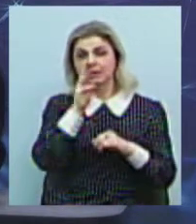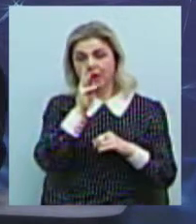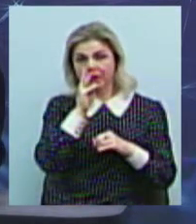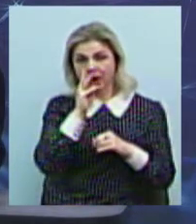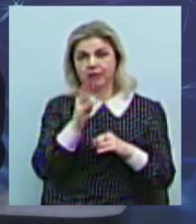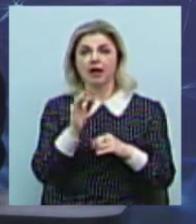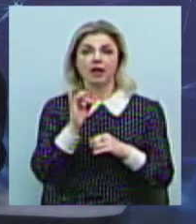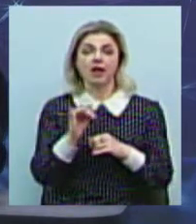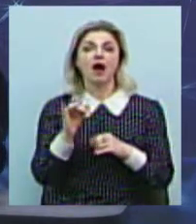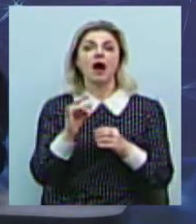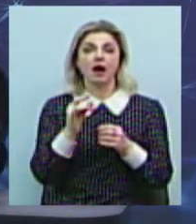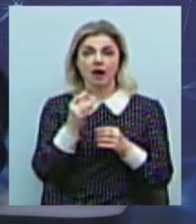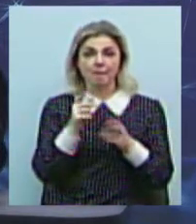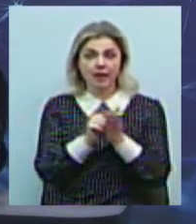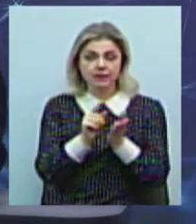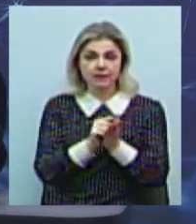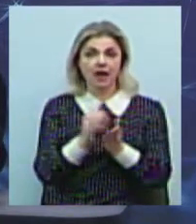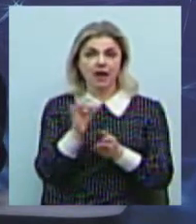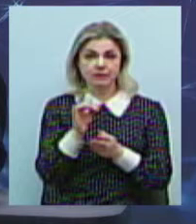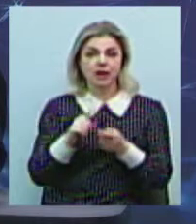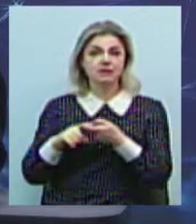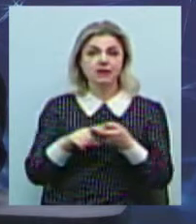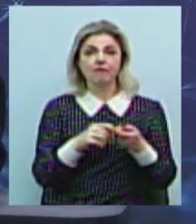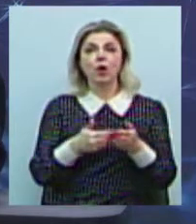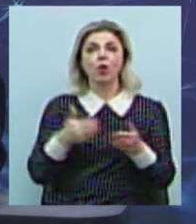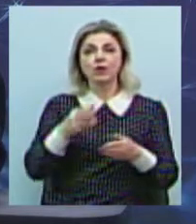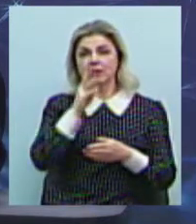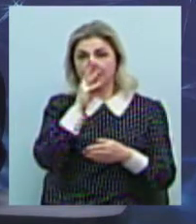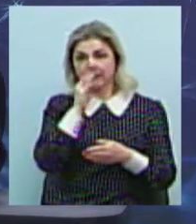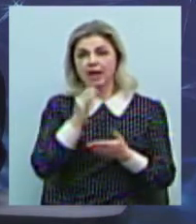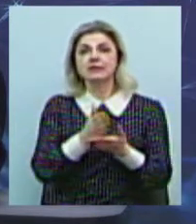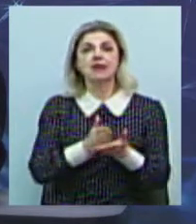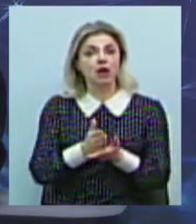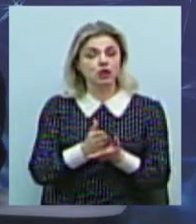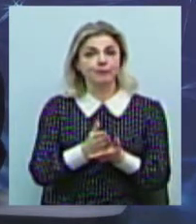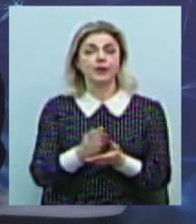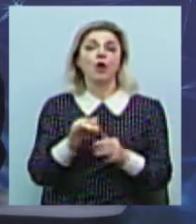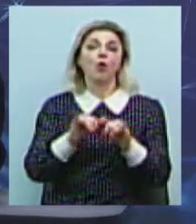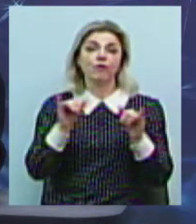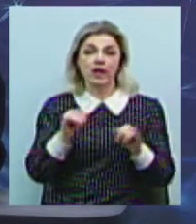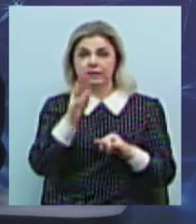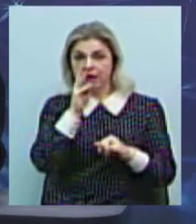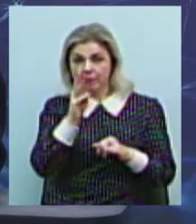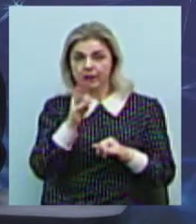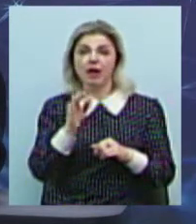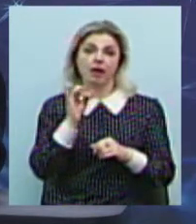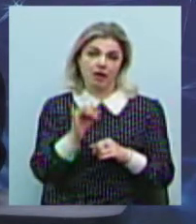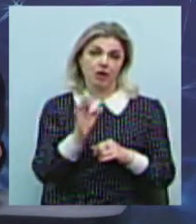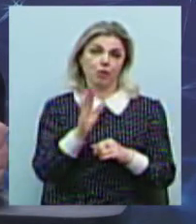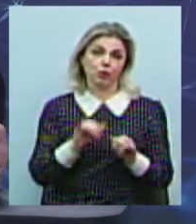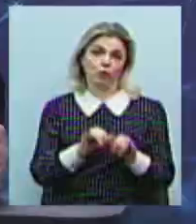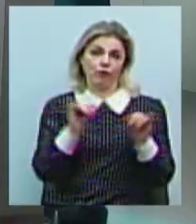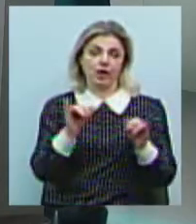плата, а розмір пенсії залежить від заробітної плати, від страхового стажу. Значить, збільшується заробіток, збільшується відповідно і